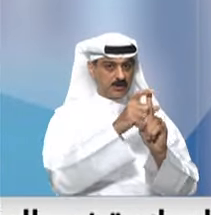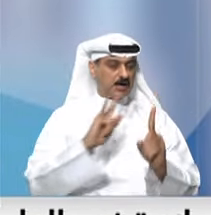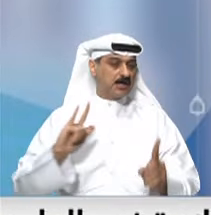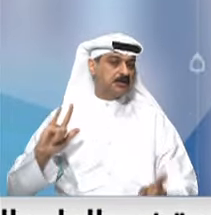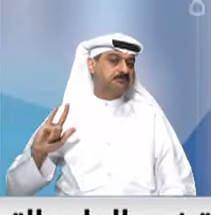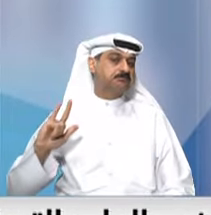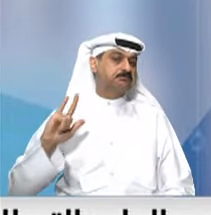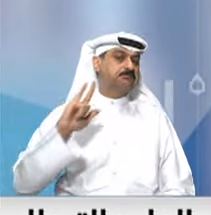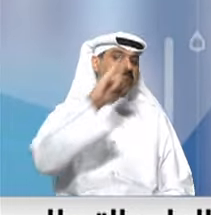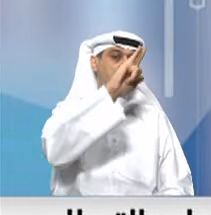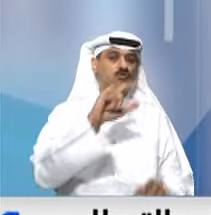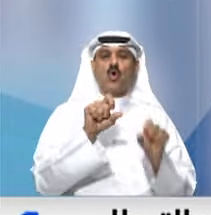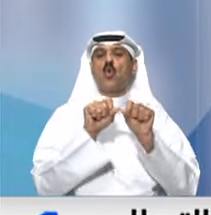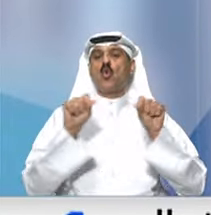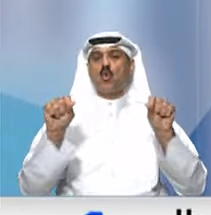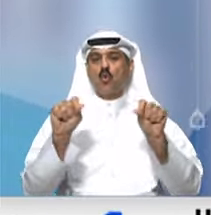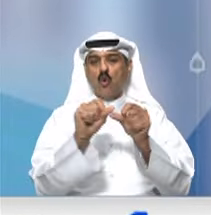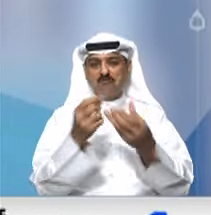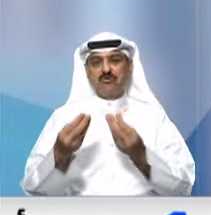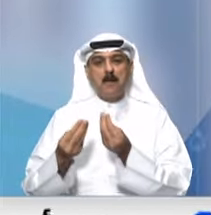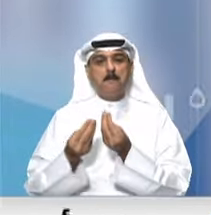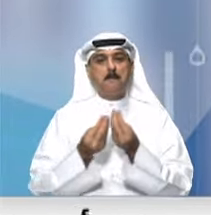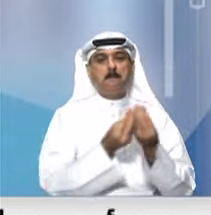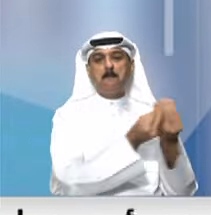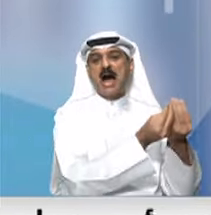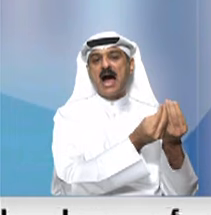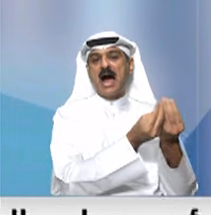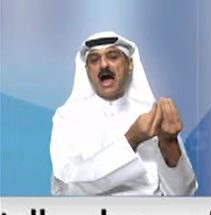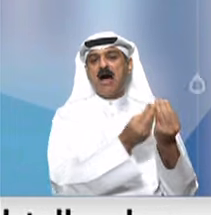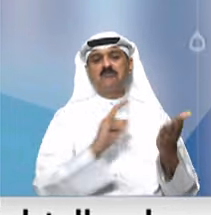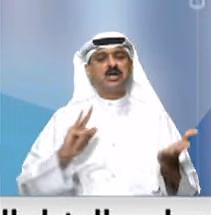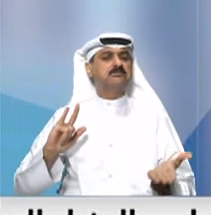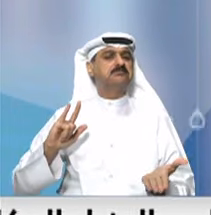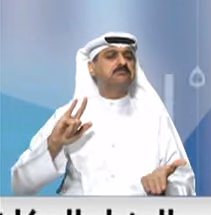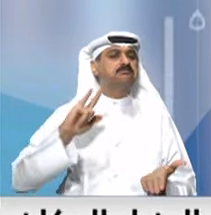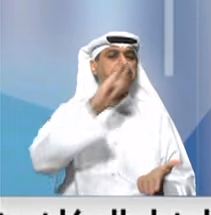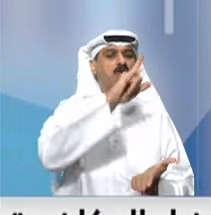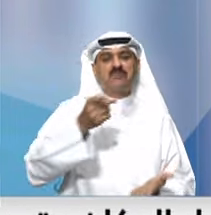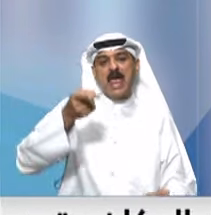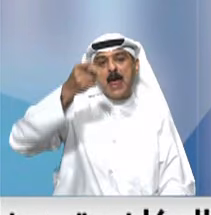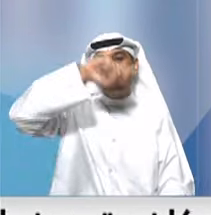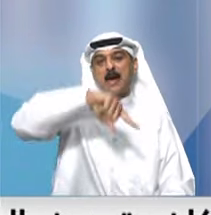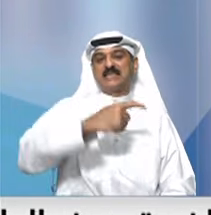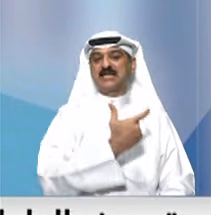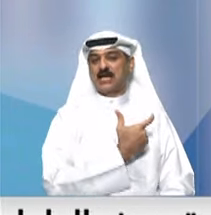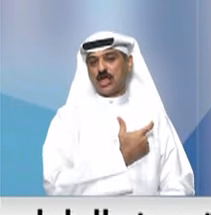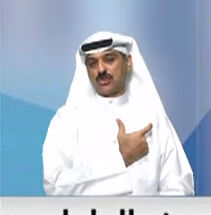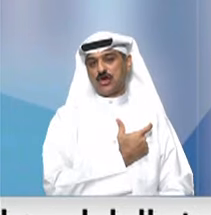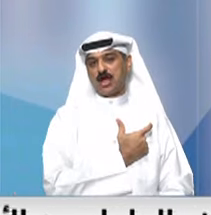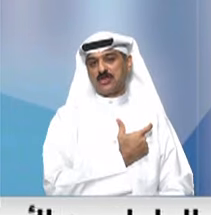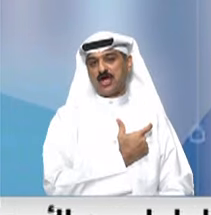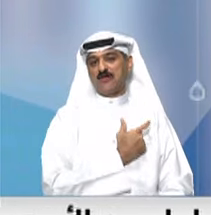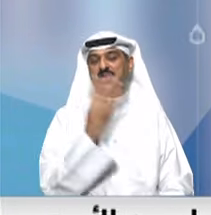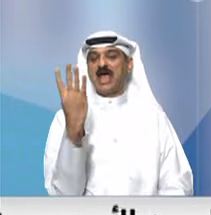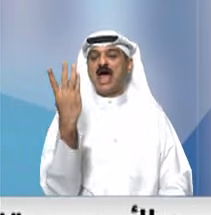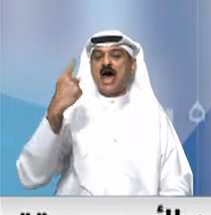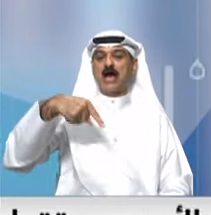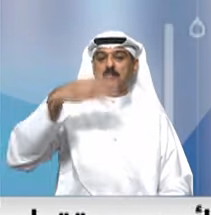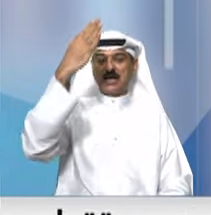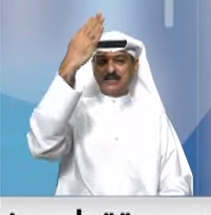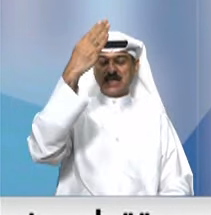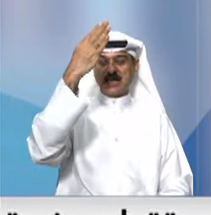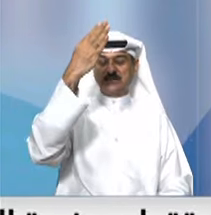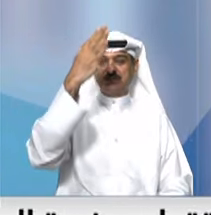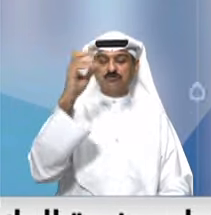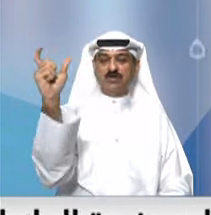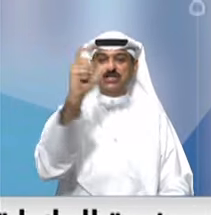ورعاه والوفد الرسمي المرافق لسموه أرض الوطن يوم غد الثلاثاء 14 من شوال لعام